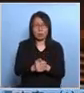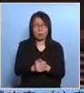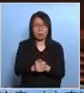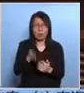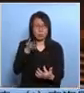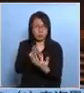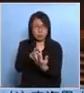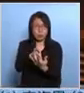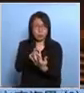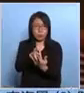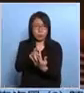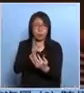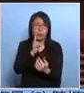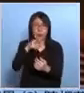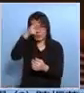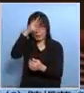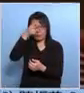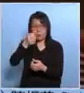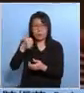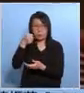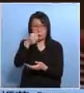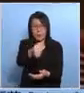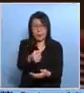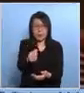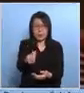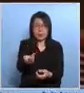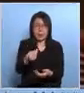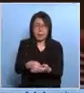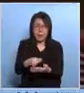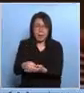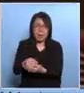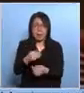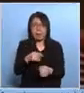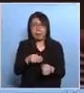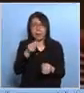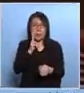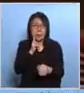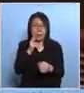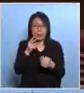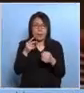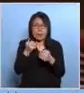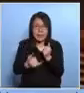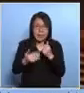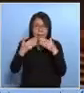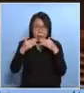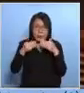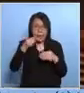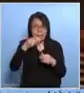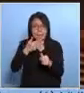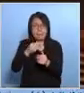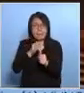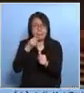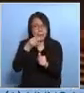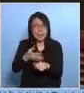主動去用公帑去買產假去給一些媽媽。那到底特區政府是不是真的鼓勵生